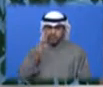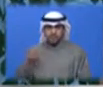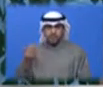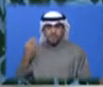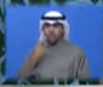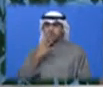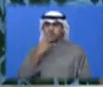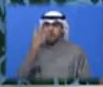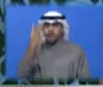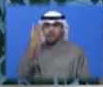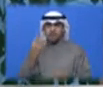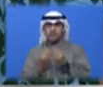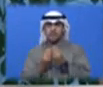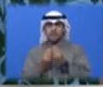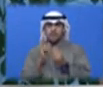سنوات الماضية